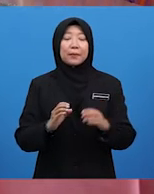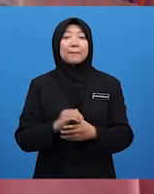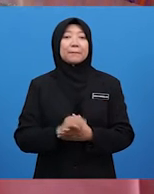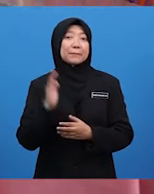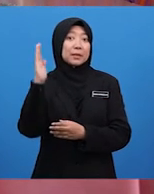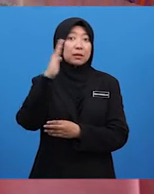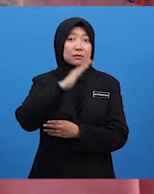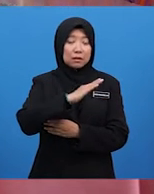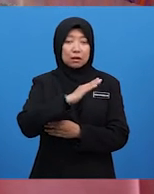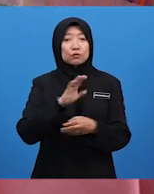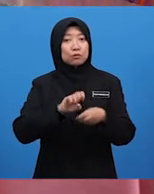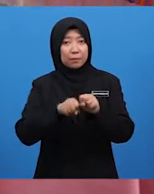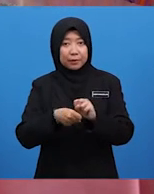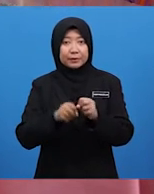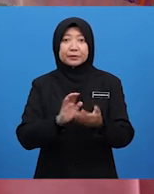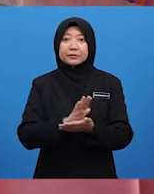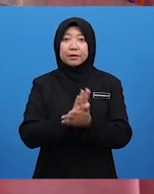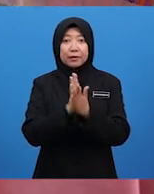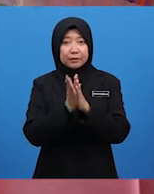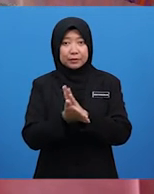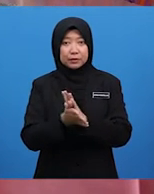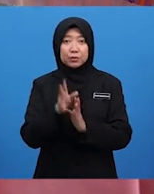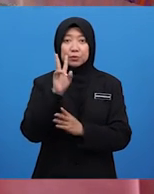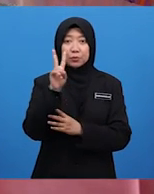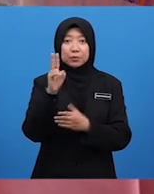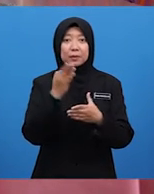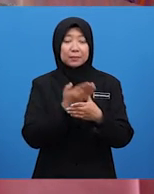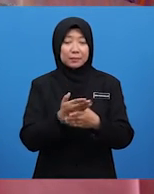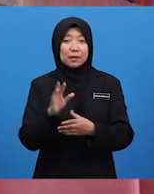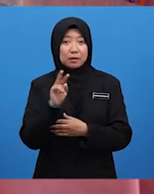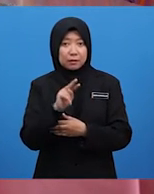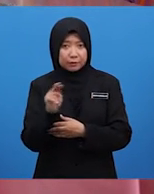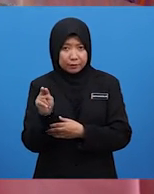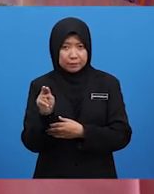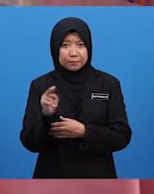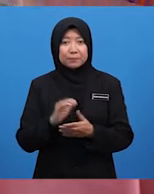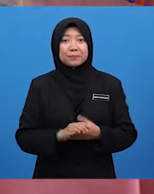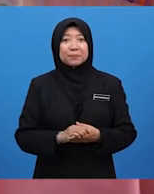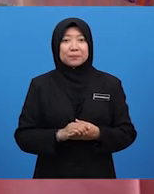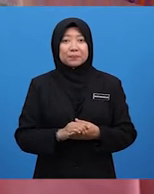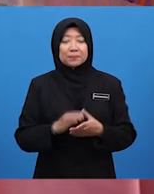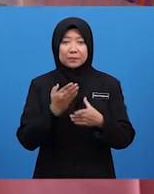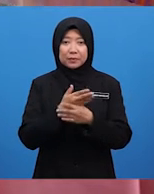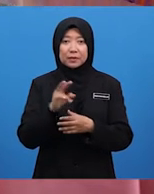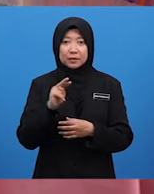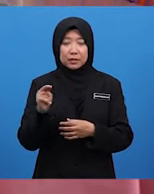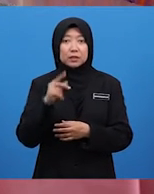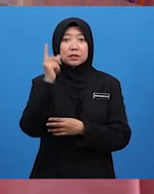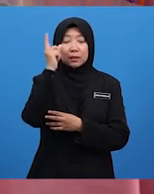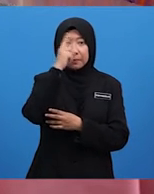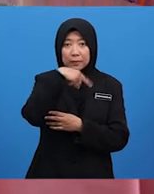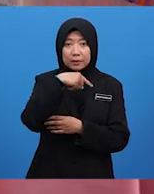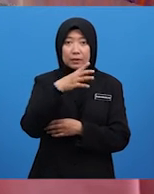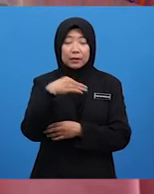melintang supaya menjadi dua bahagian, iaitu bahagian hadapan